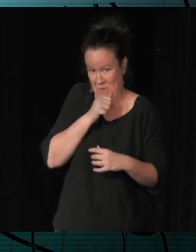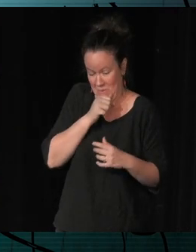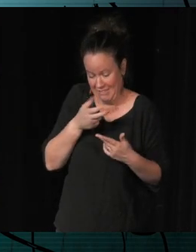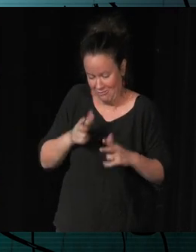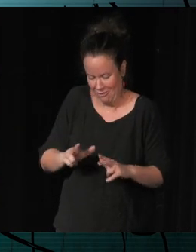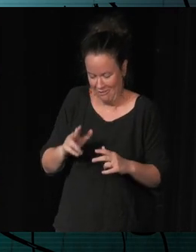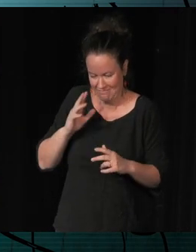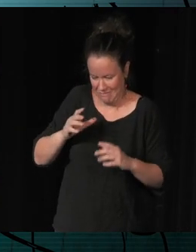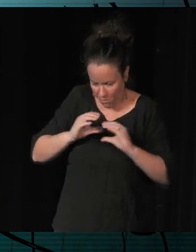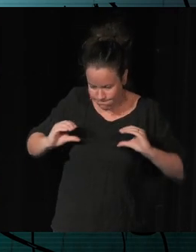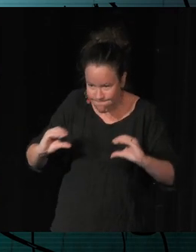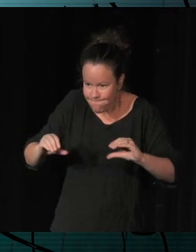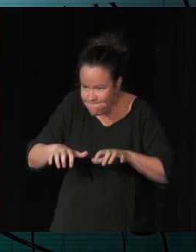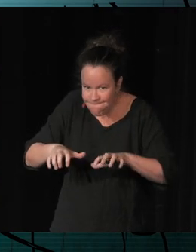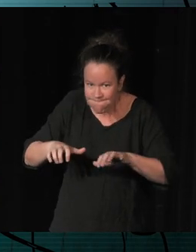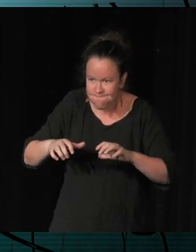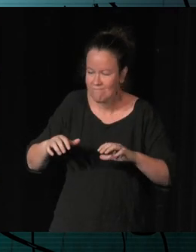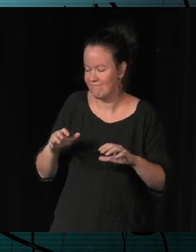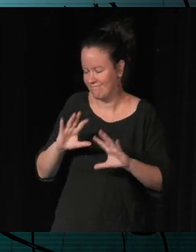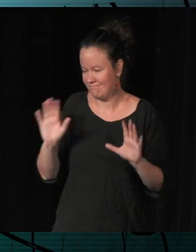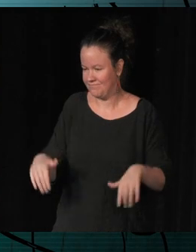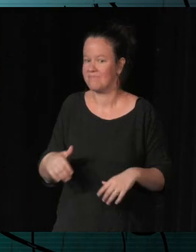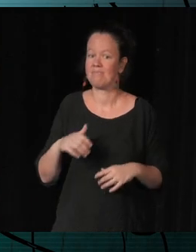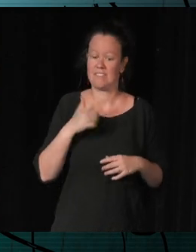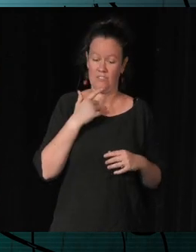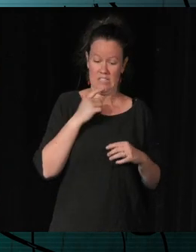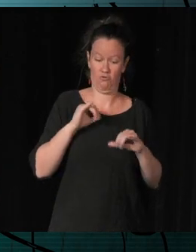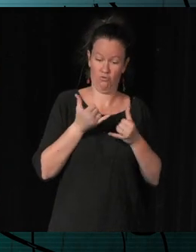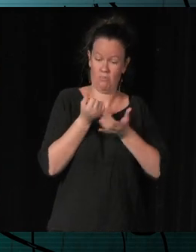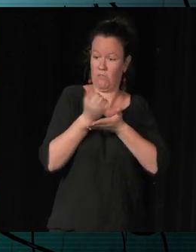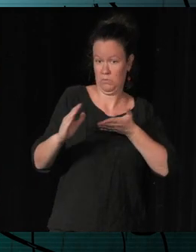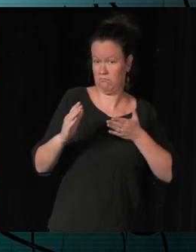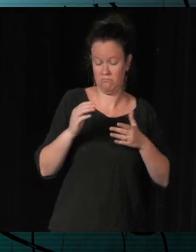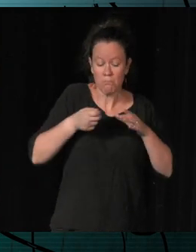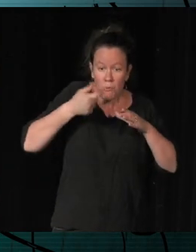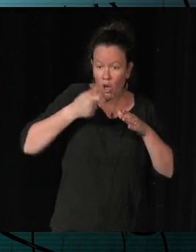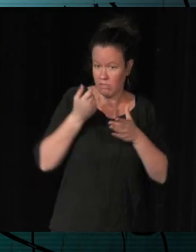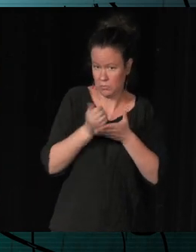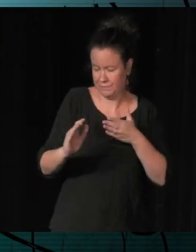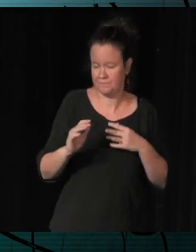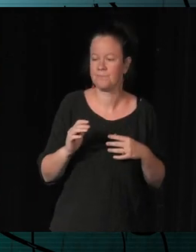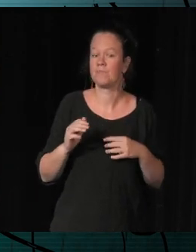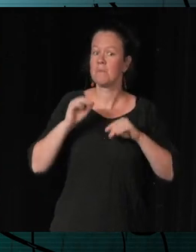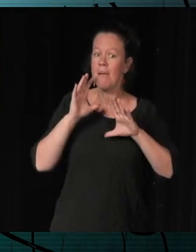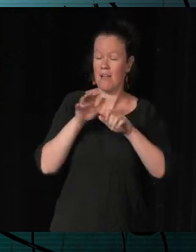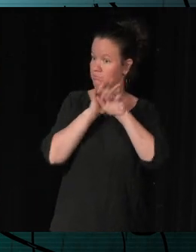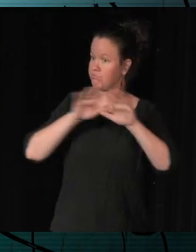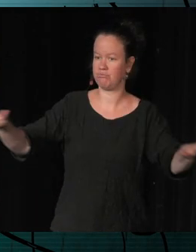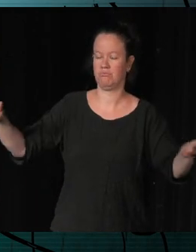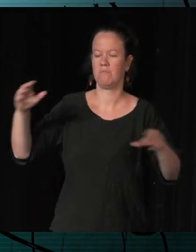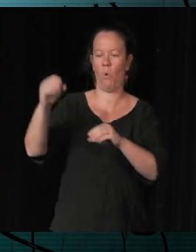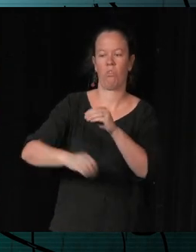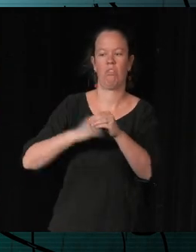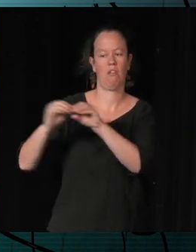c'est suni on pourrait raconter toute une histoire avec ça non popcorn c'était un freeware par contre c'est celui qui a eu une énorme visibilité mondiale et c'est